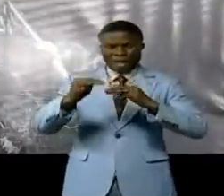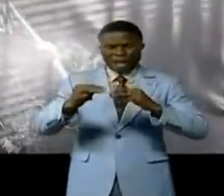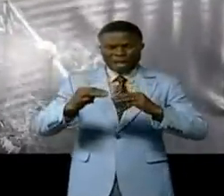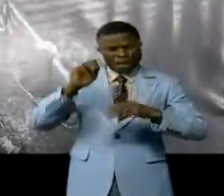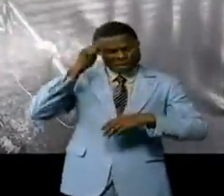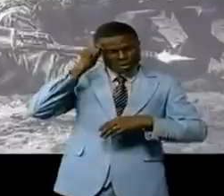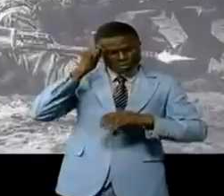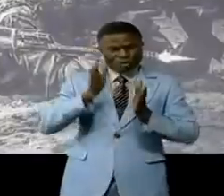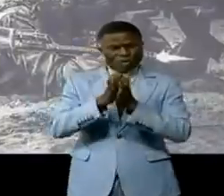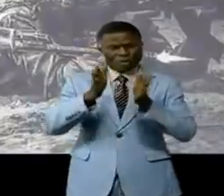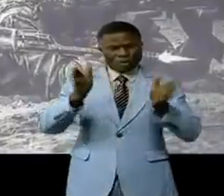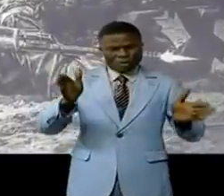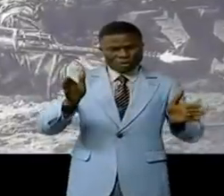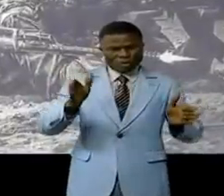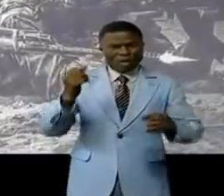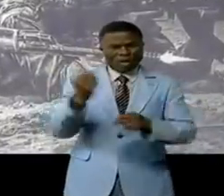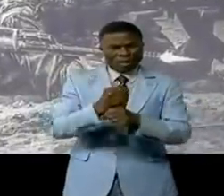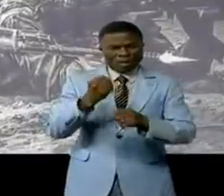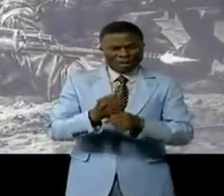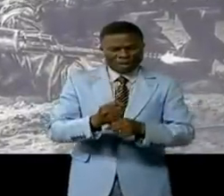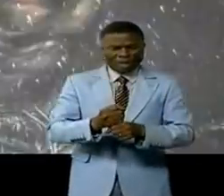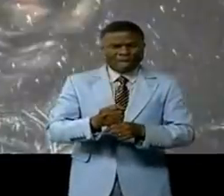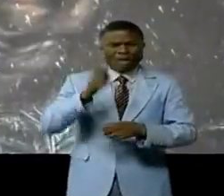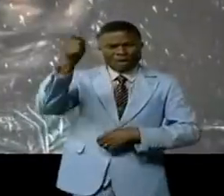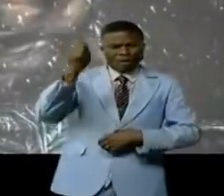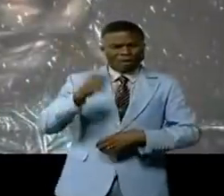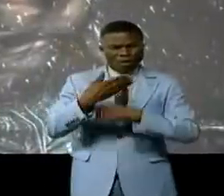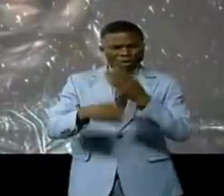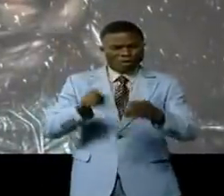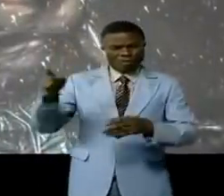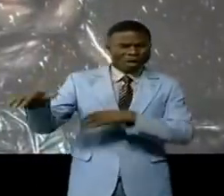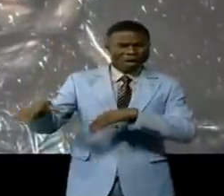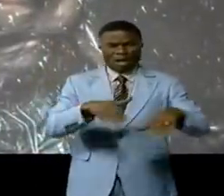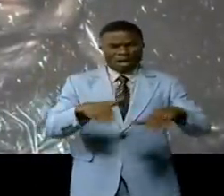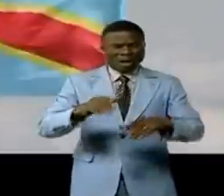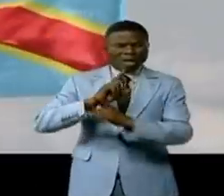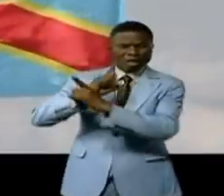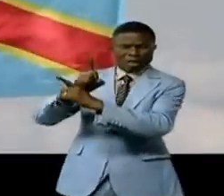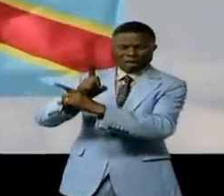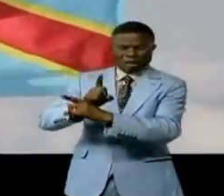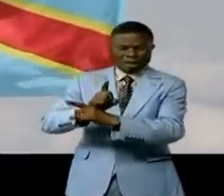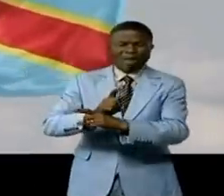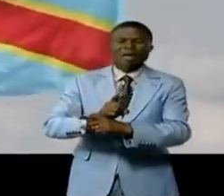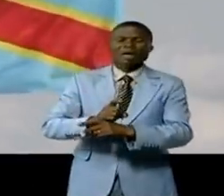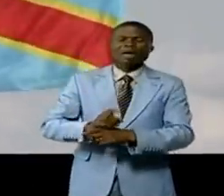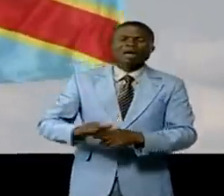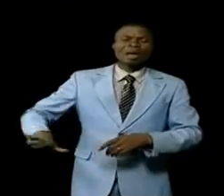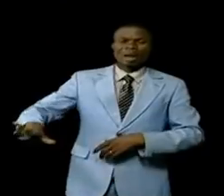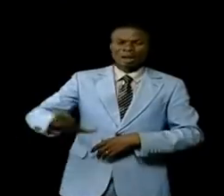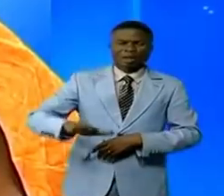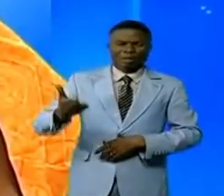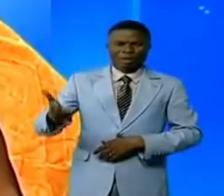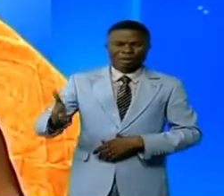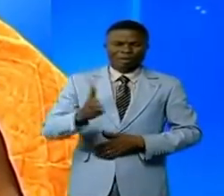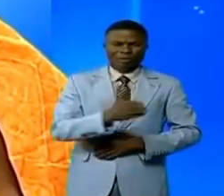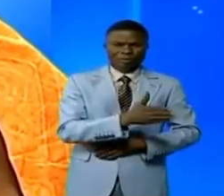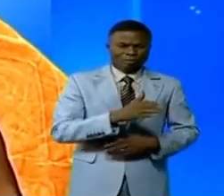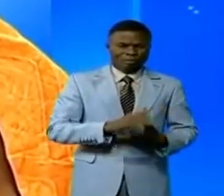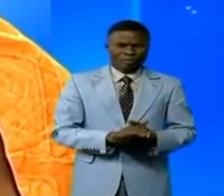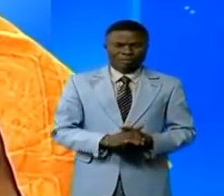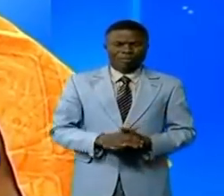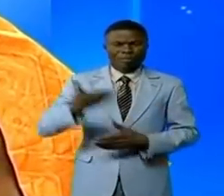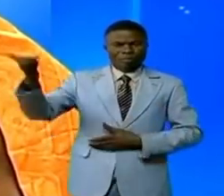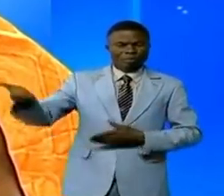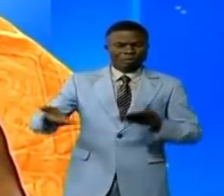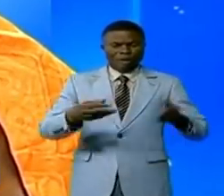mémoire collective le travail fait par nos héros au front pour défendre l'intégrité nationale. Quelques